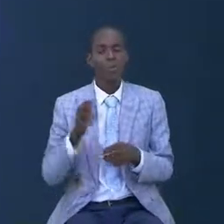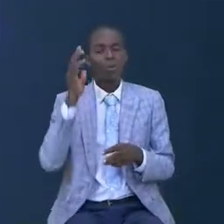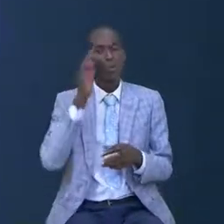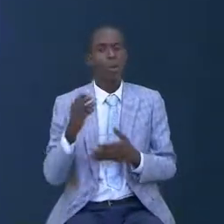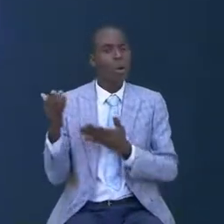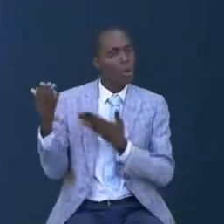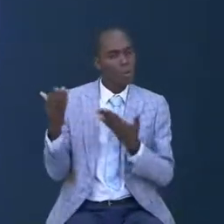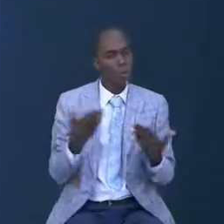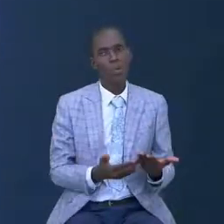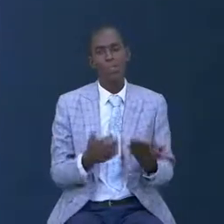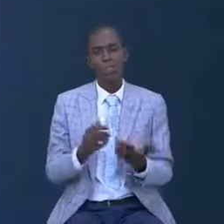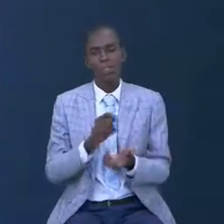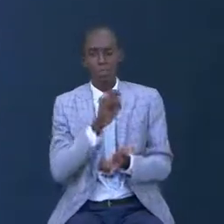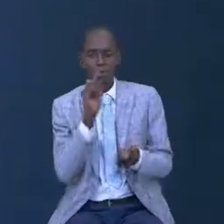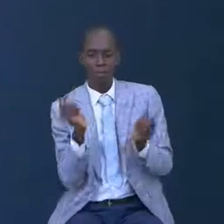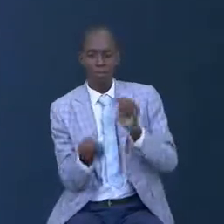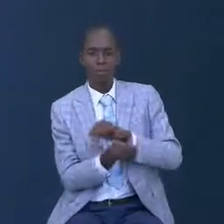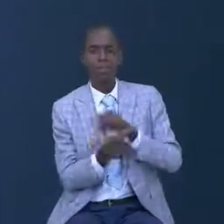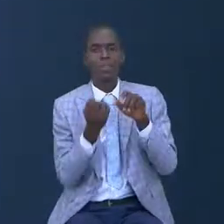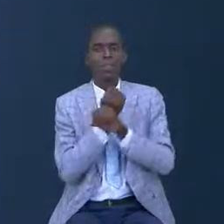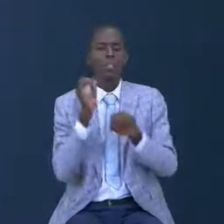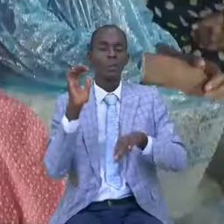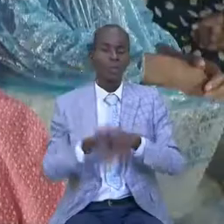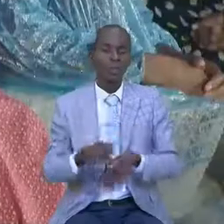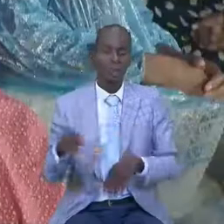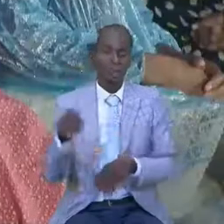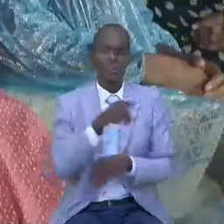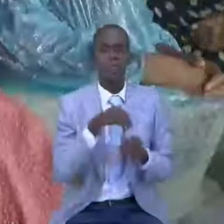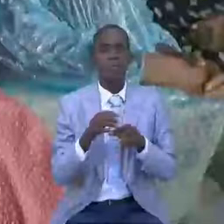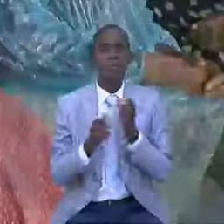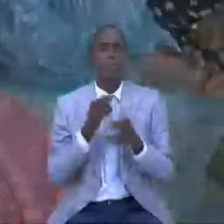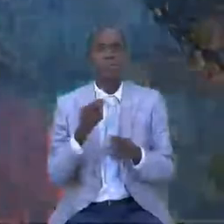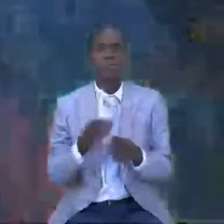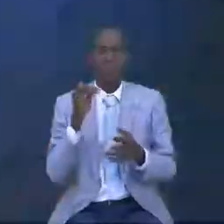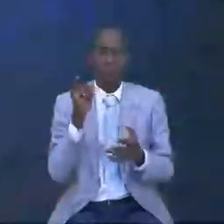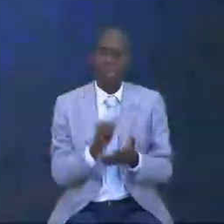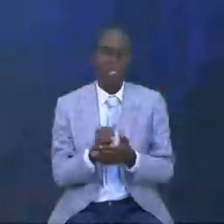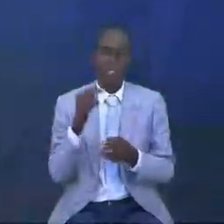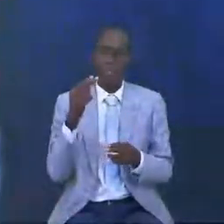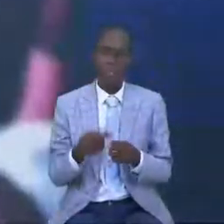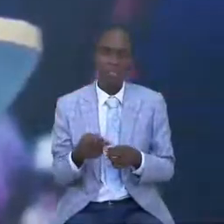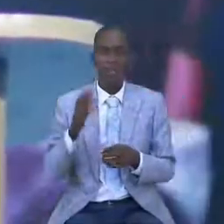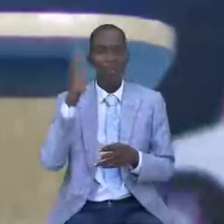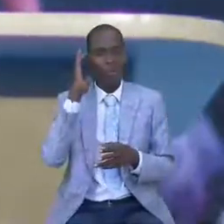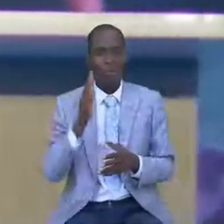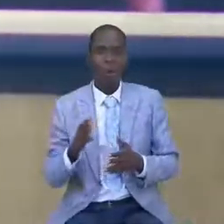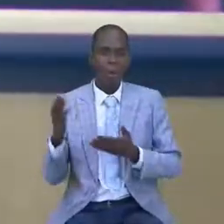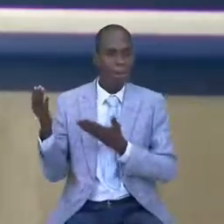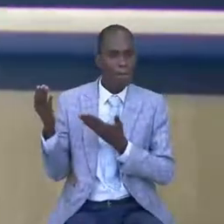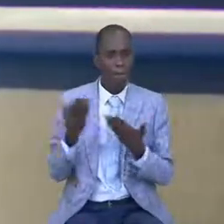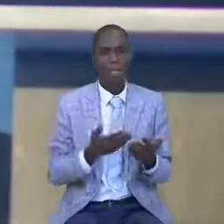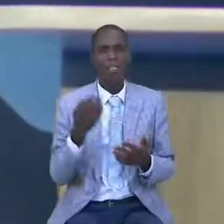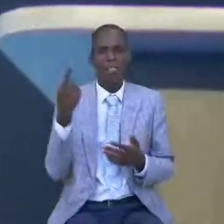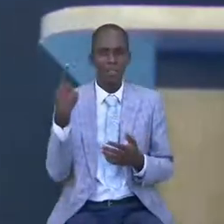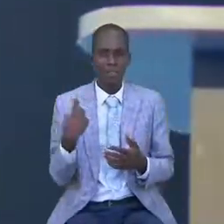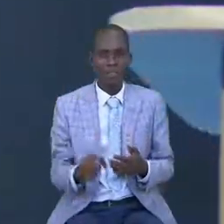ce que aucun pouvoir ne peut faire dans ce monde. Le nom-là apportera le salut qui te